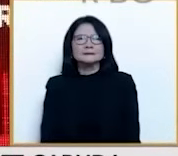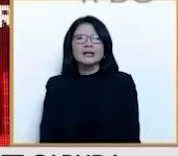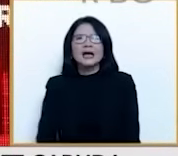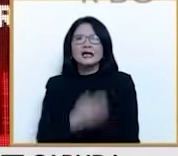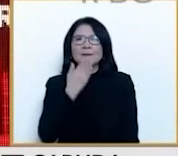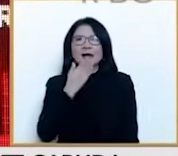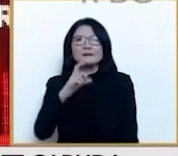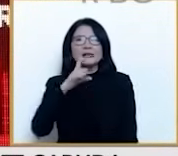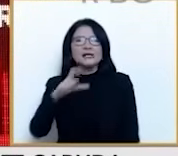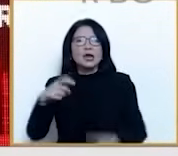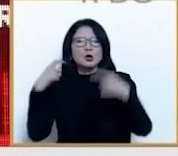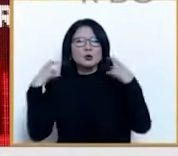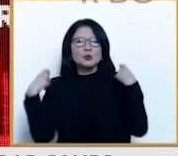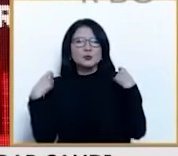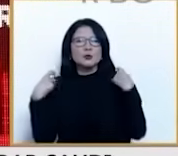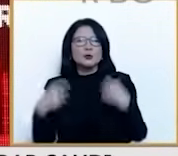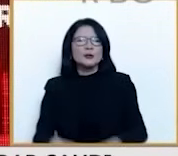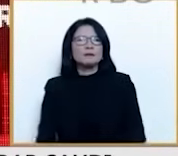gubernur.